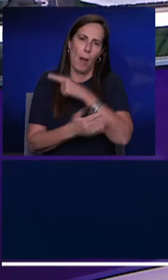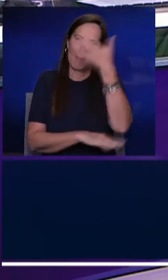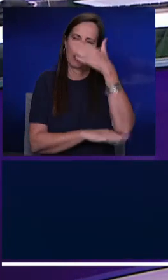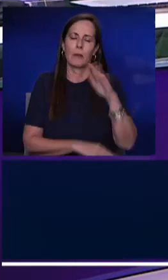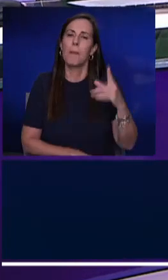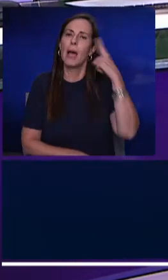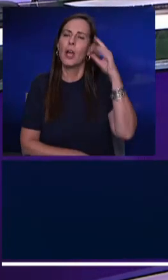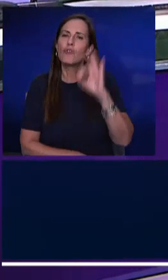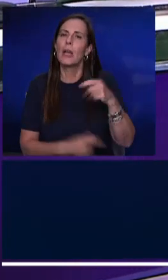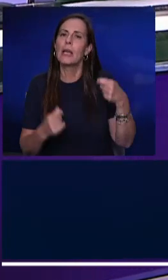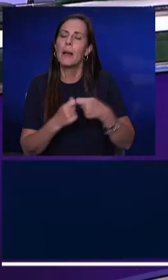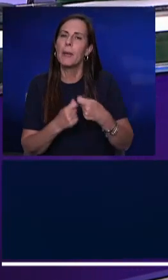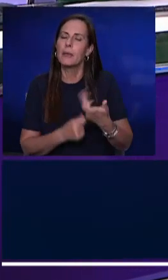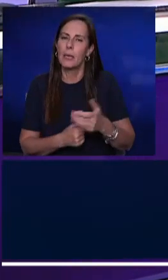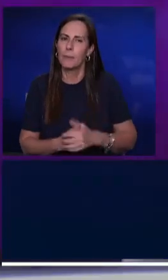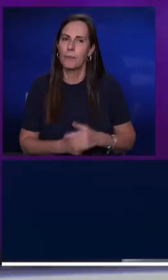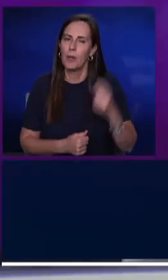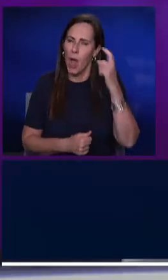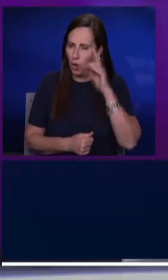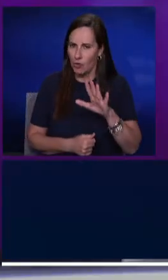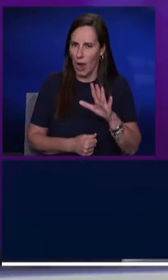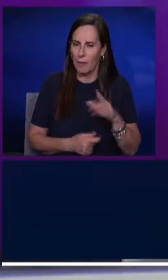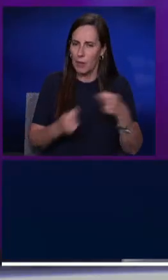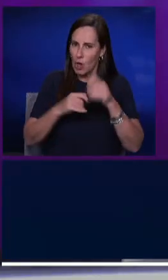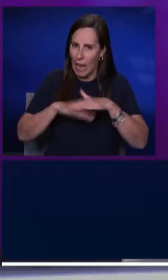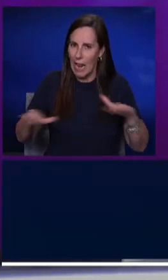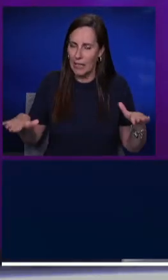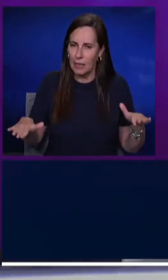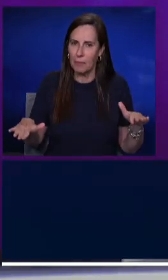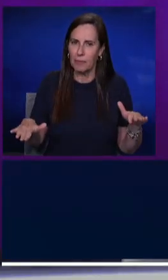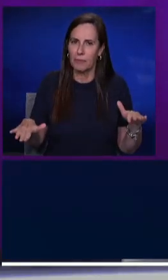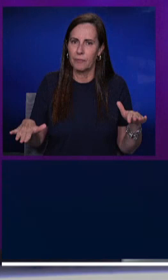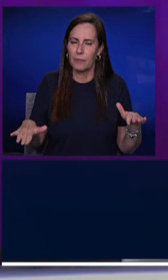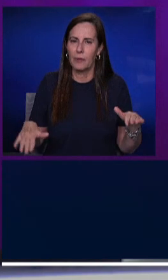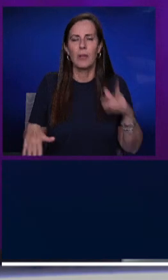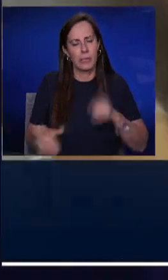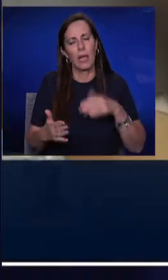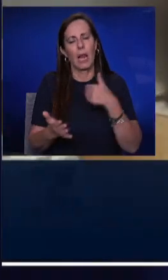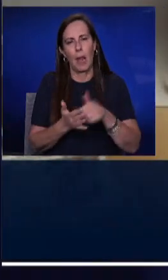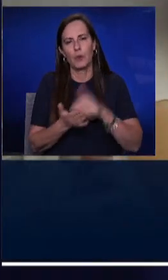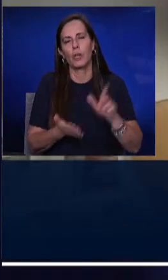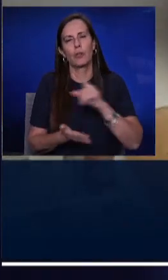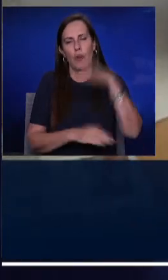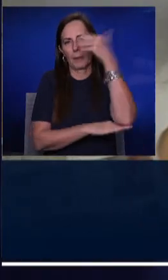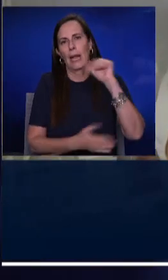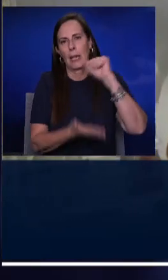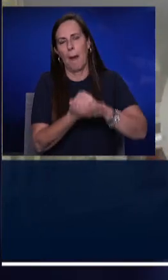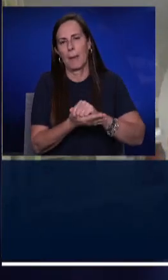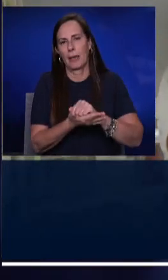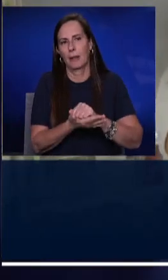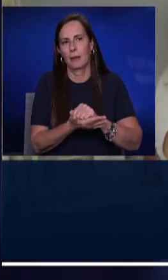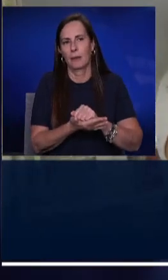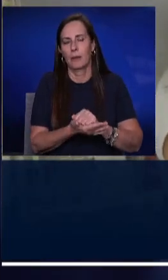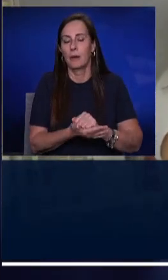בדיון הזה? אני חושב שביחס לילדים, נכון להמשיך מימון של המדינה. אני חושב שמה